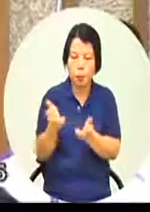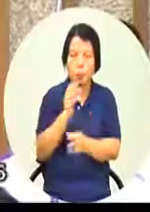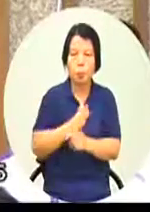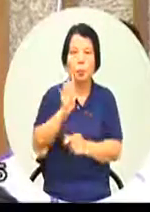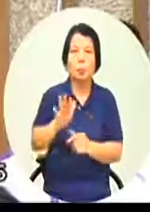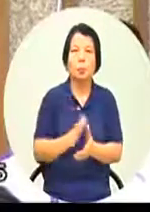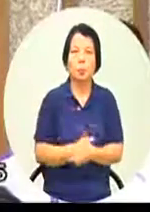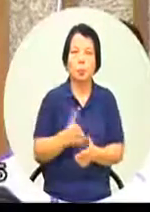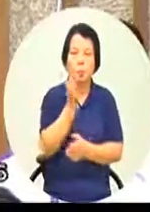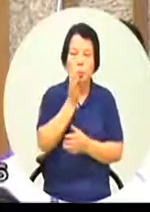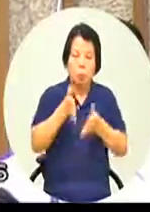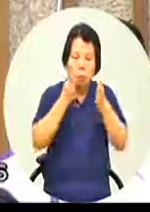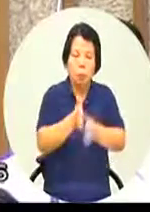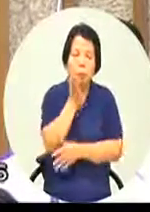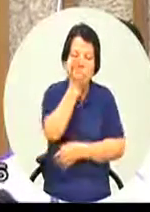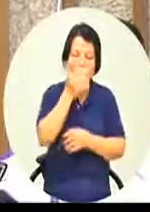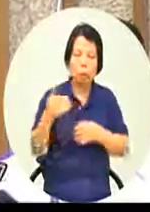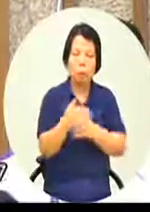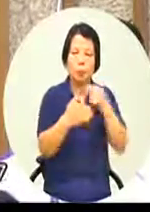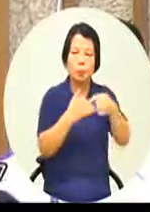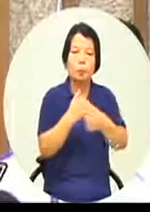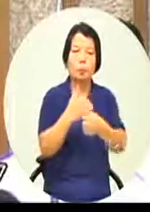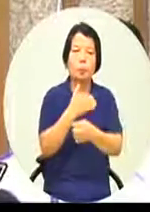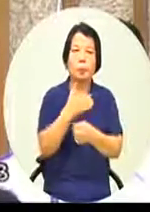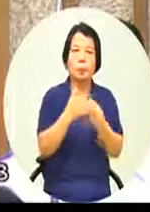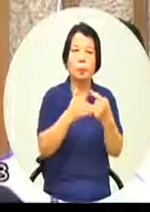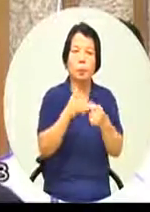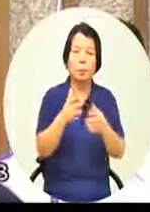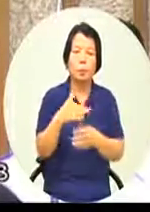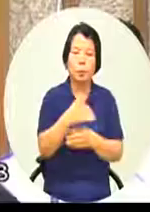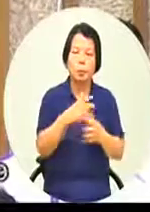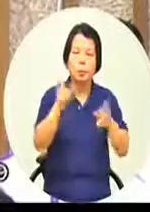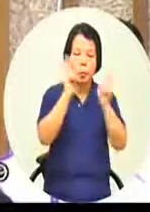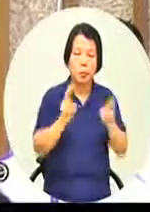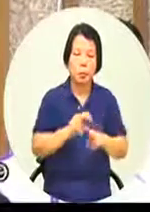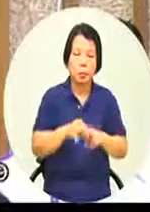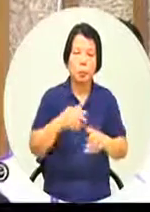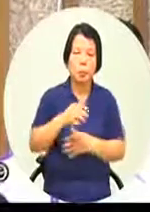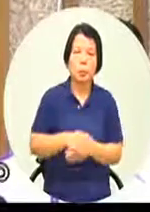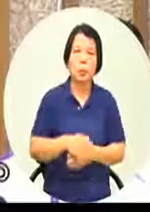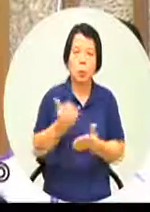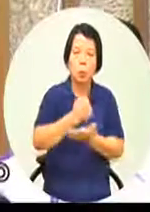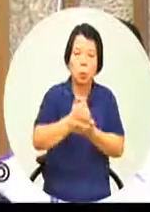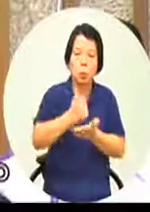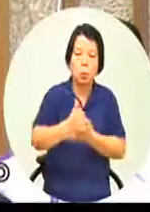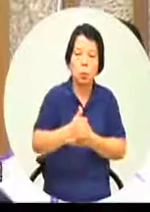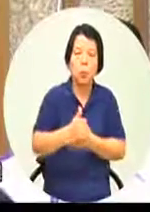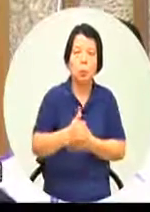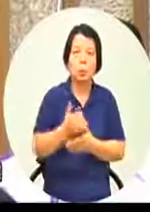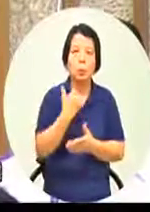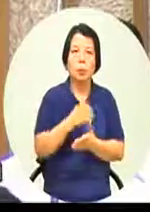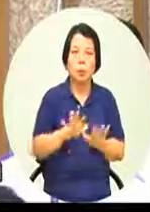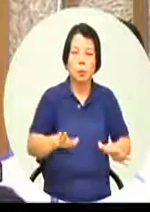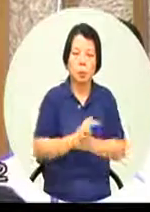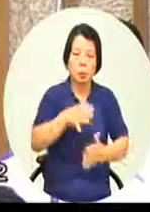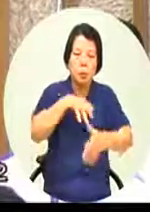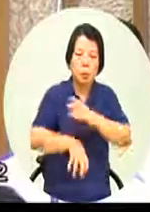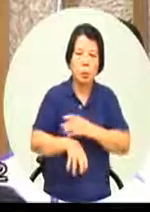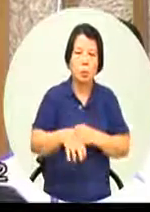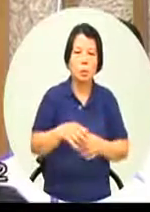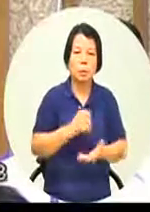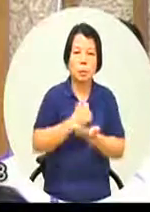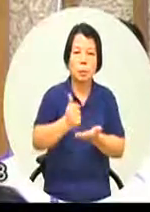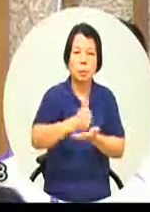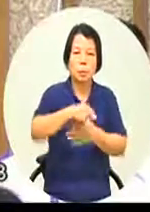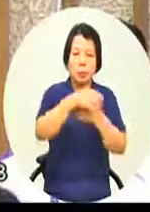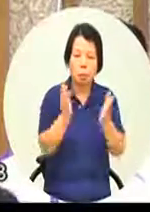分，我们也积极的去处理相关的电子商务内销的部分。刚议员提到了从产地到餐桌，我们也是缩